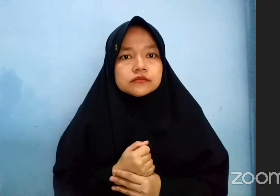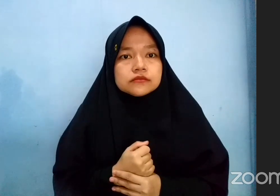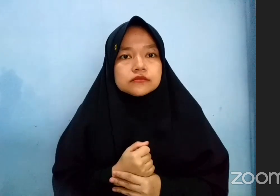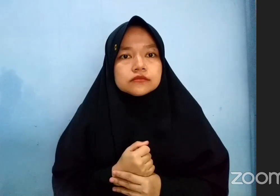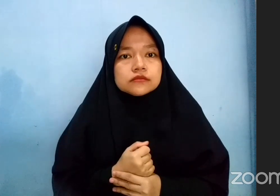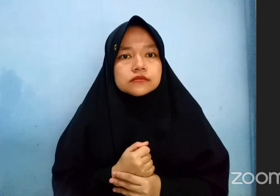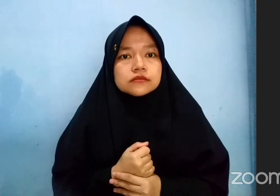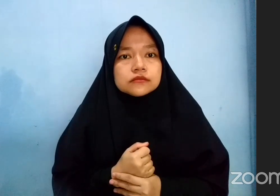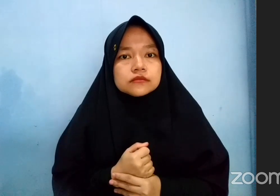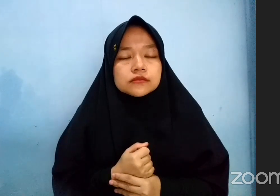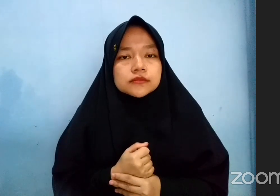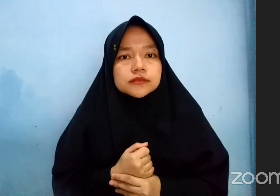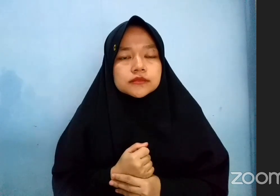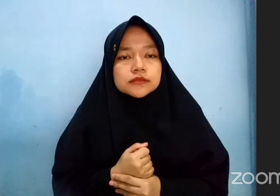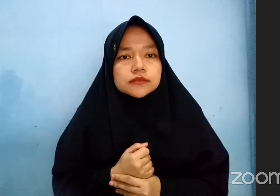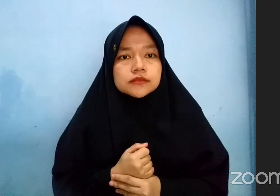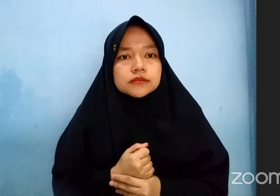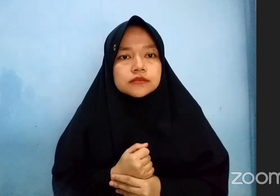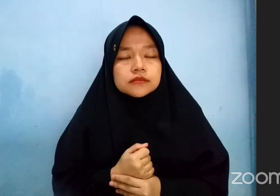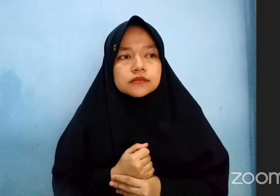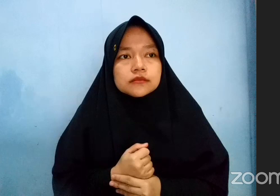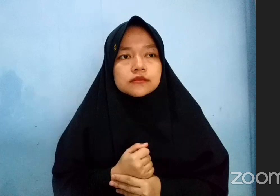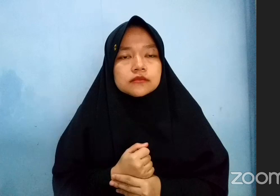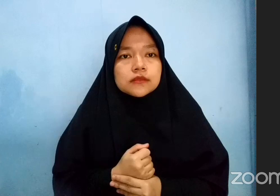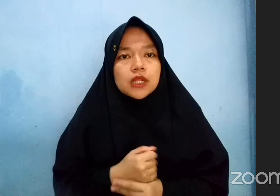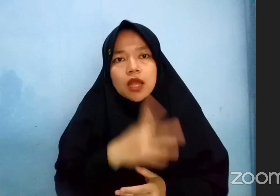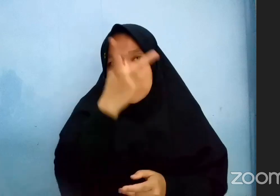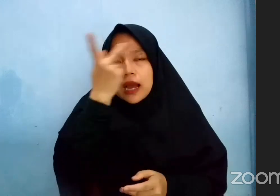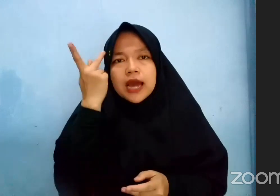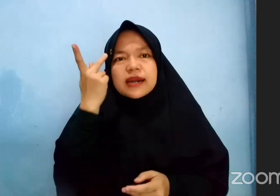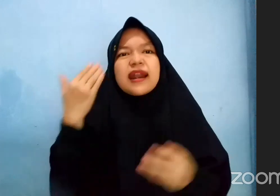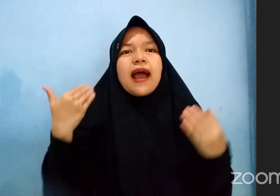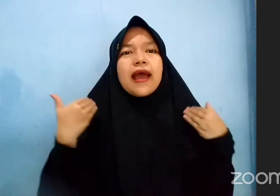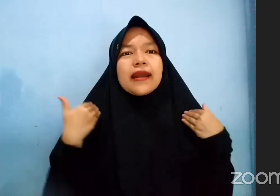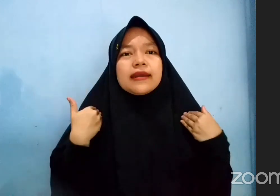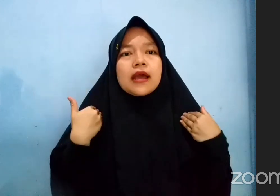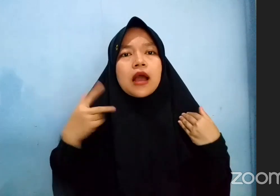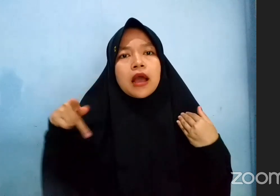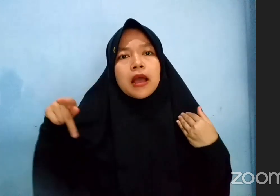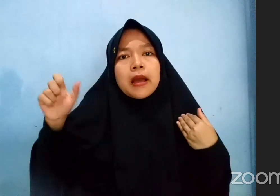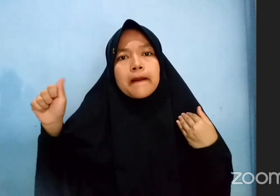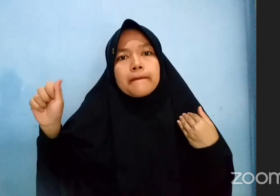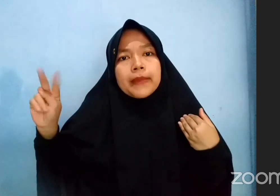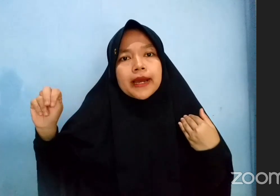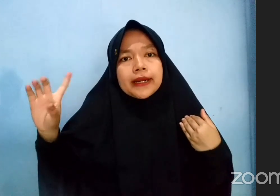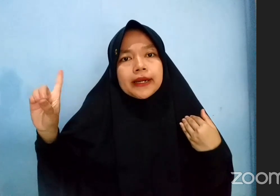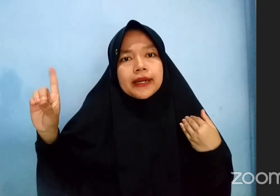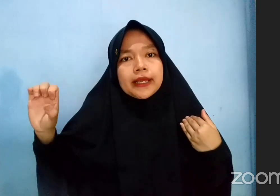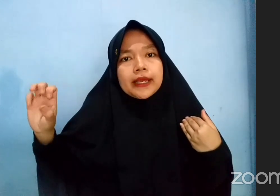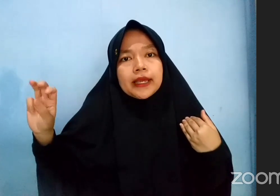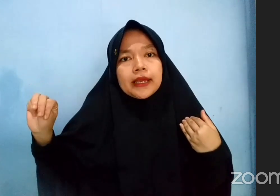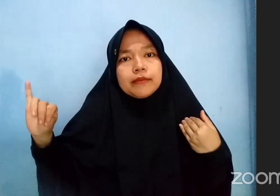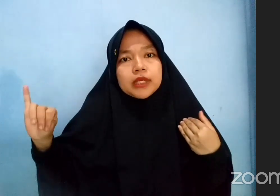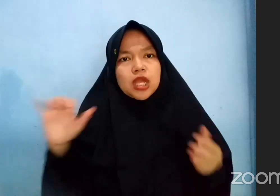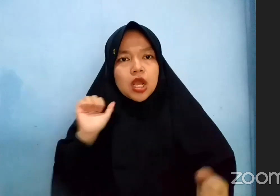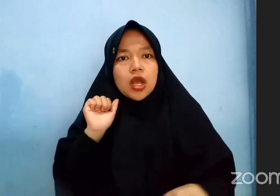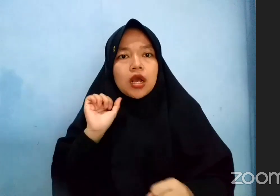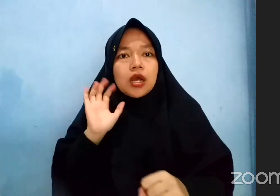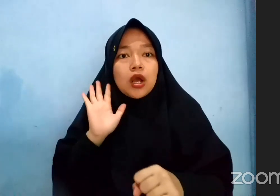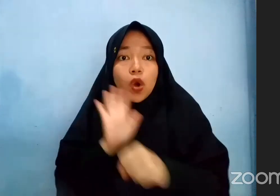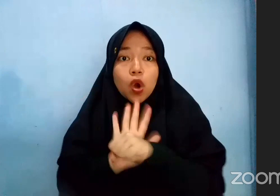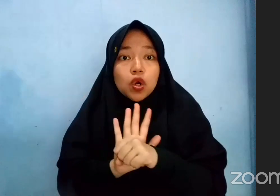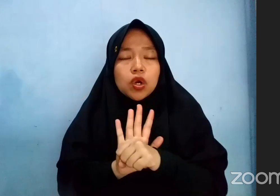pandemi akhirnya kami Sebenarnya ada lomba untuk para guru mereka membuat media audio seperti kami